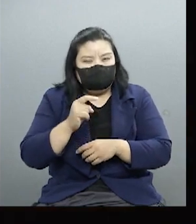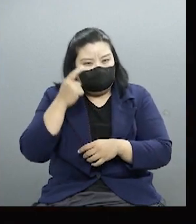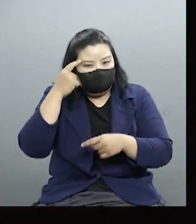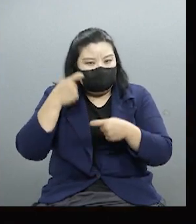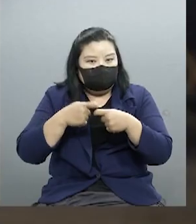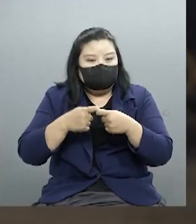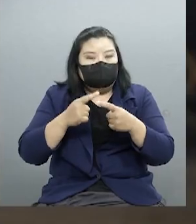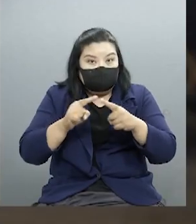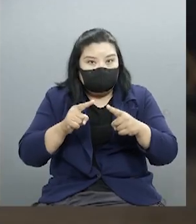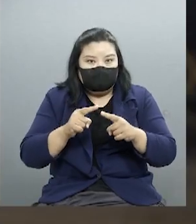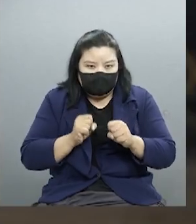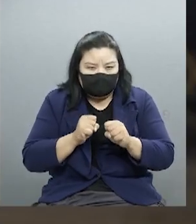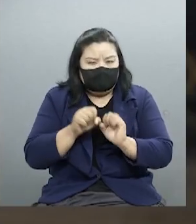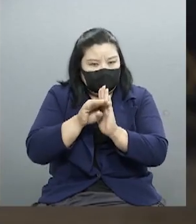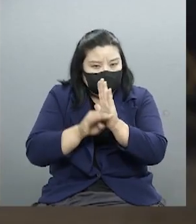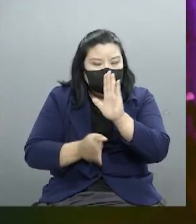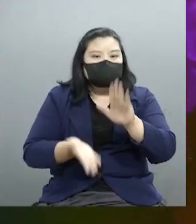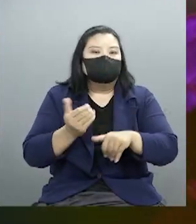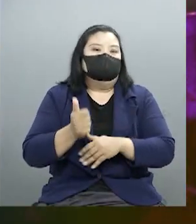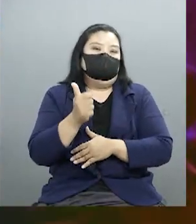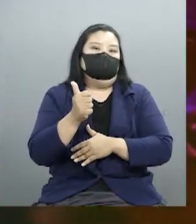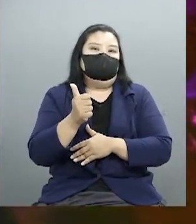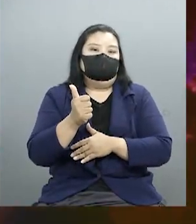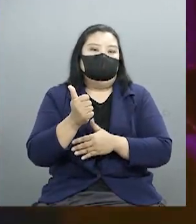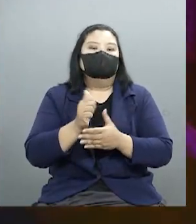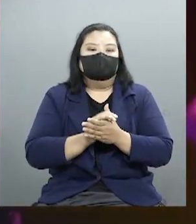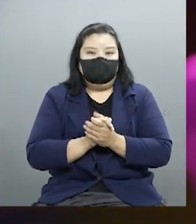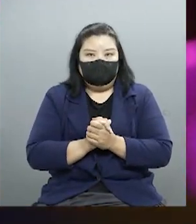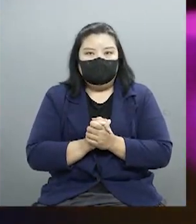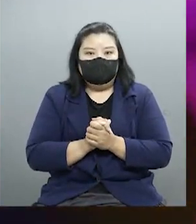แต่ก็โอเคผ่านมาได้ค่ะ